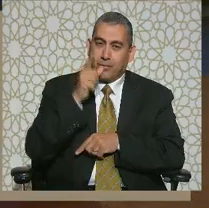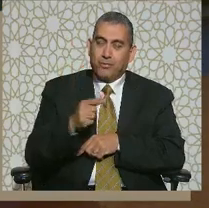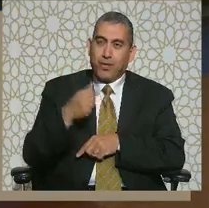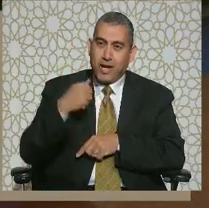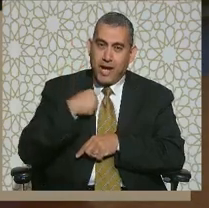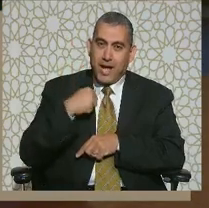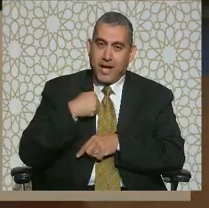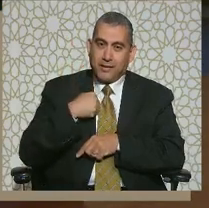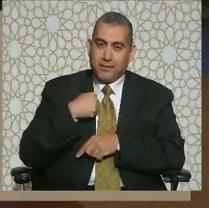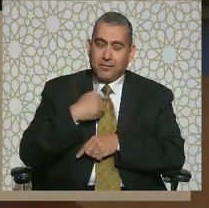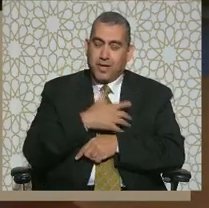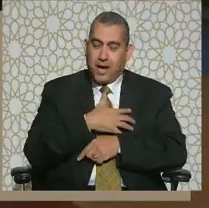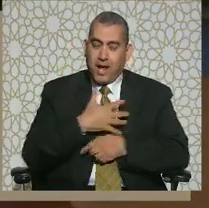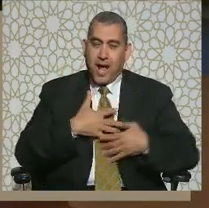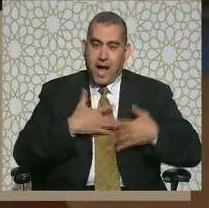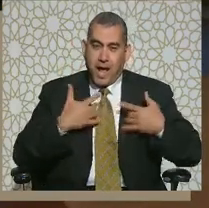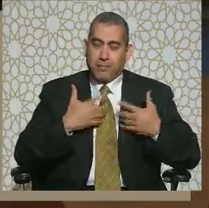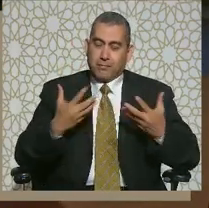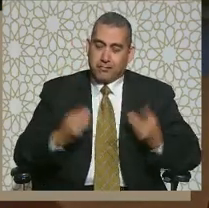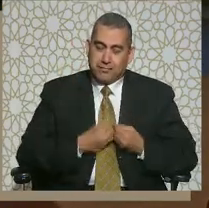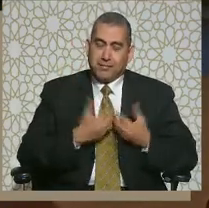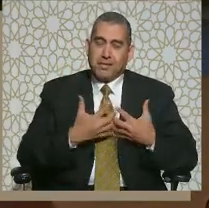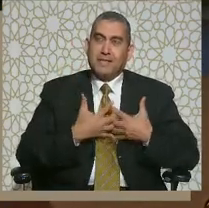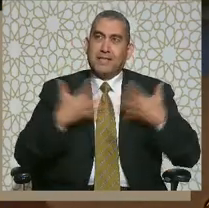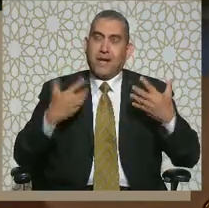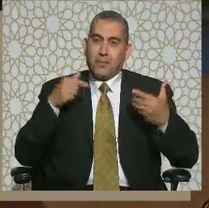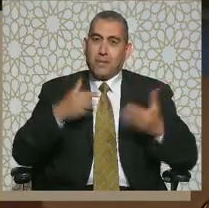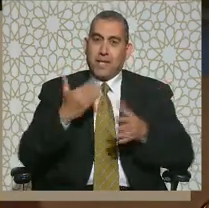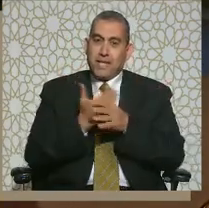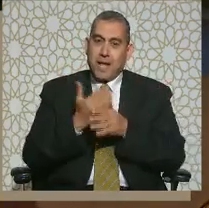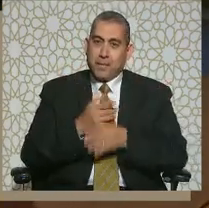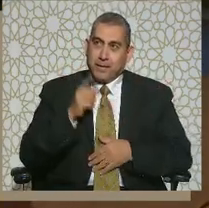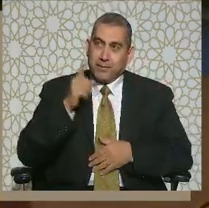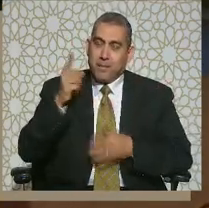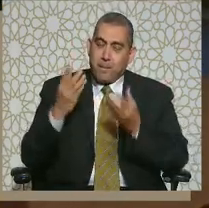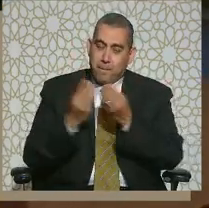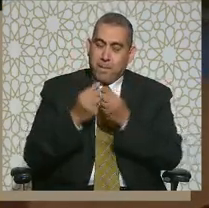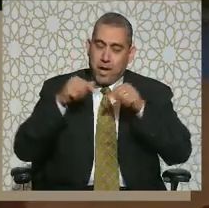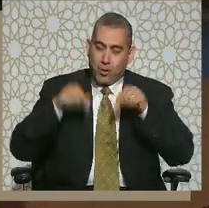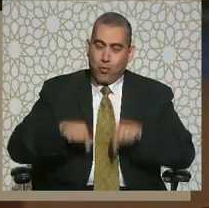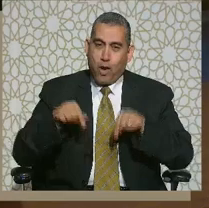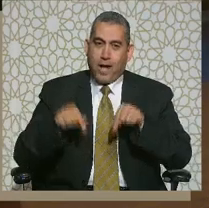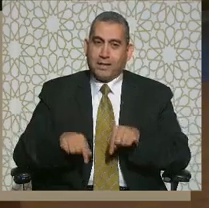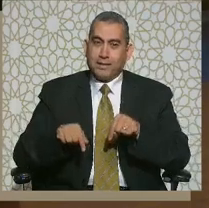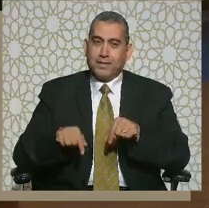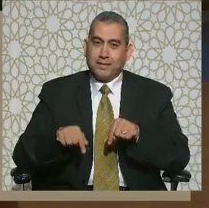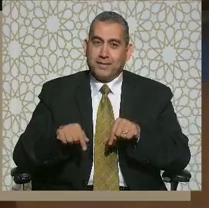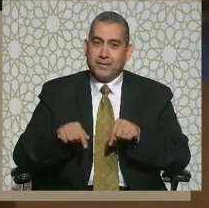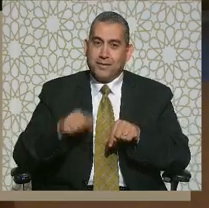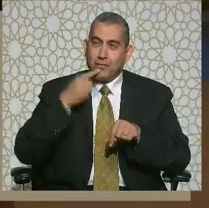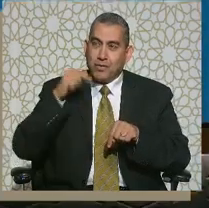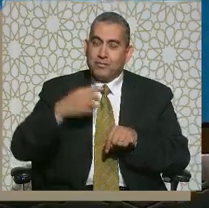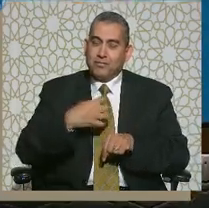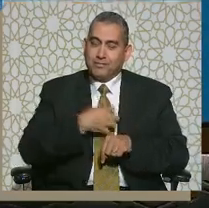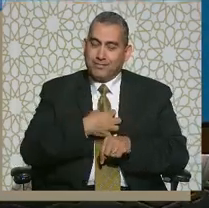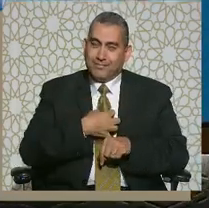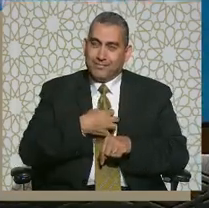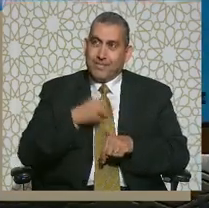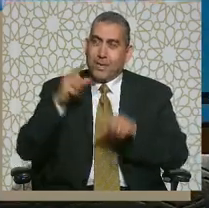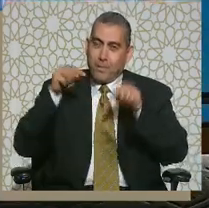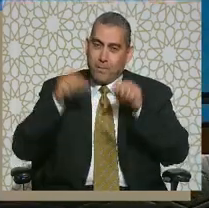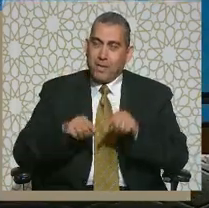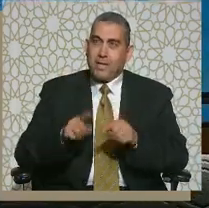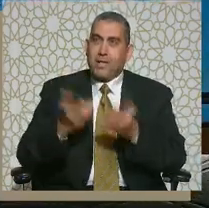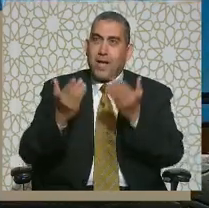ليشرق قلبي وتملاه السعاده لانك معي الان وان كنت في ضيقي فيا